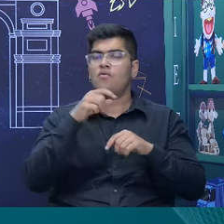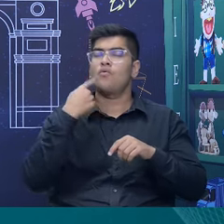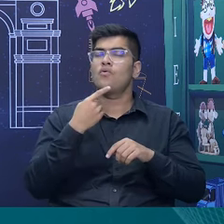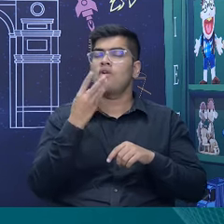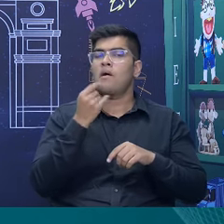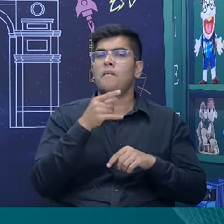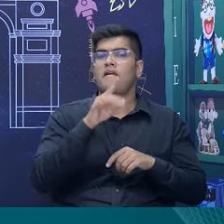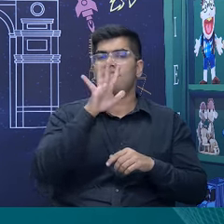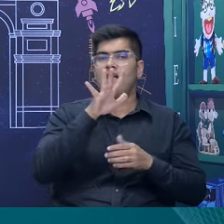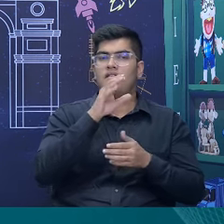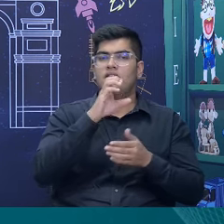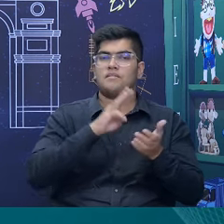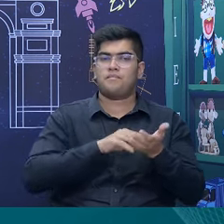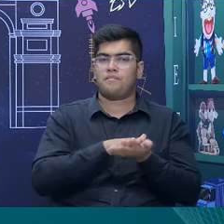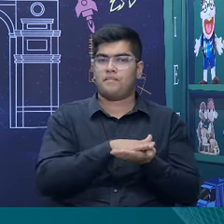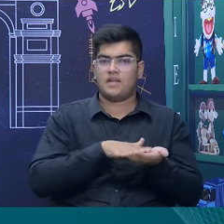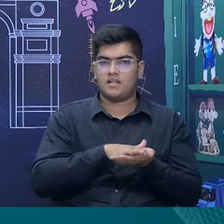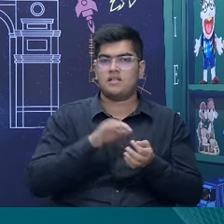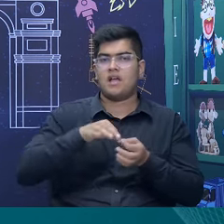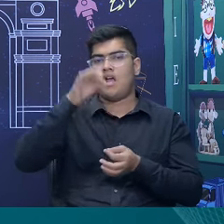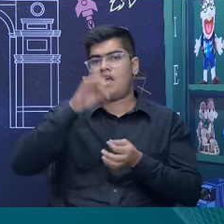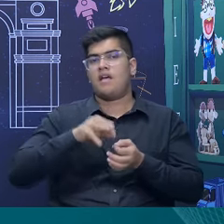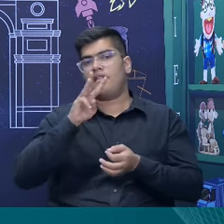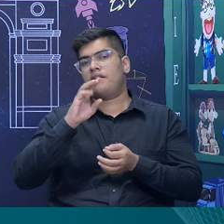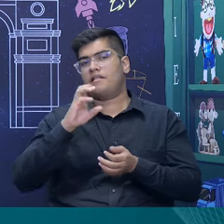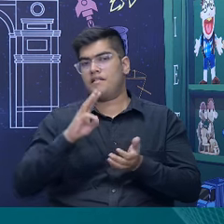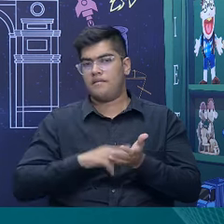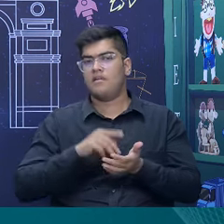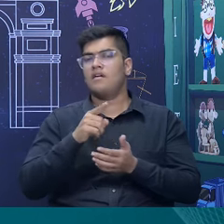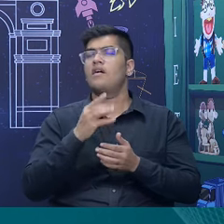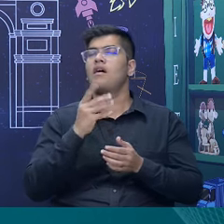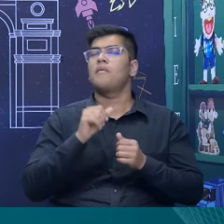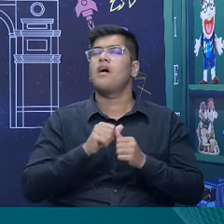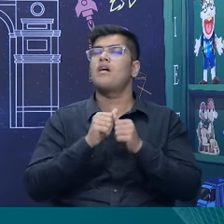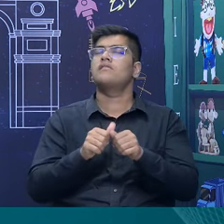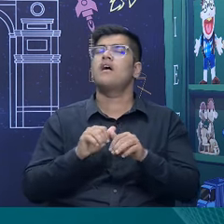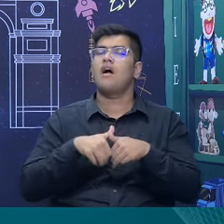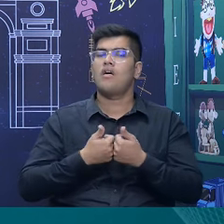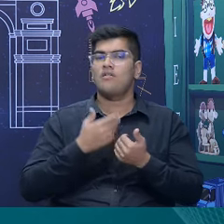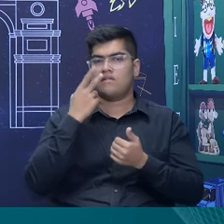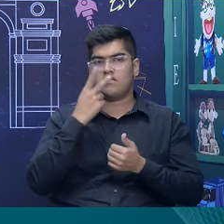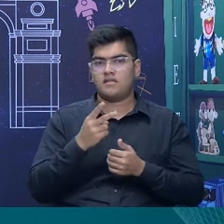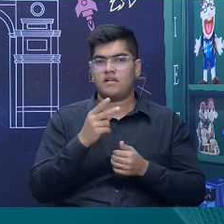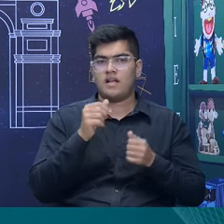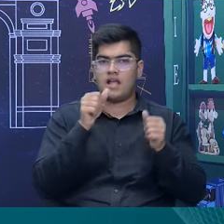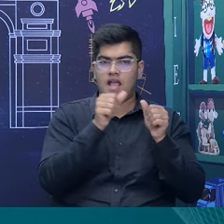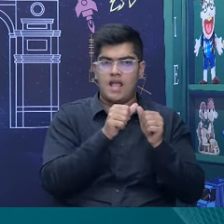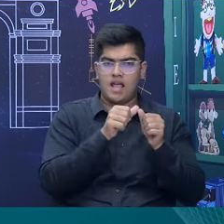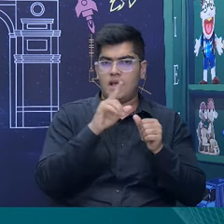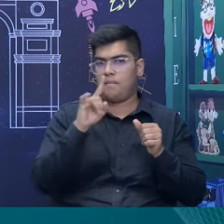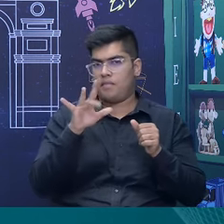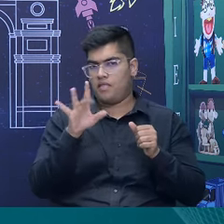सेंटीमीटर एंड हाइट 3 सेंटीमीटर आर एंड ऑप्शंस आर ऑप्शन ए 15 सेंटीमीटर